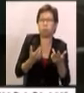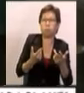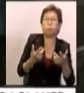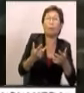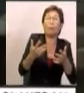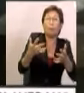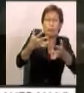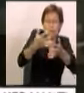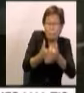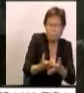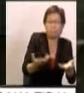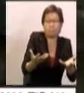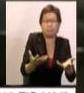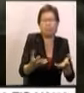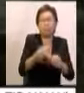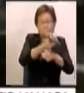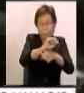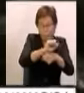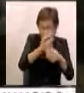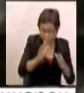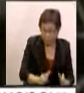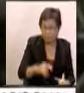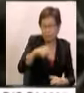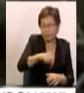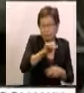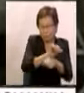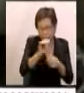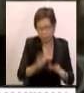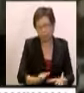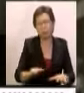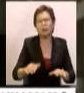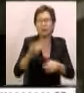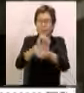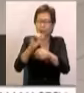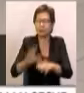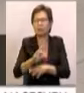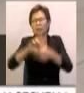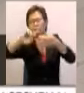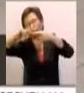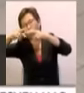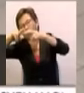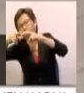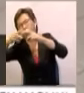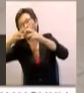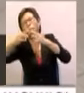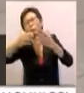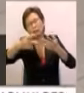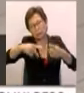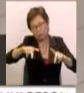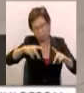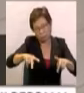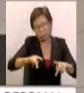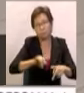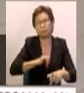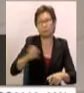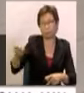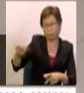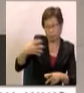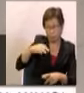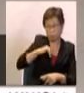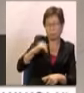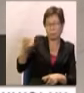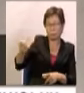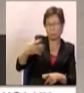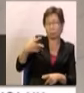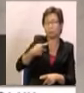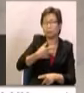pekerja Nene dan juga pekerja yang buat renovation ini. Dan dimaklumkan daripada apa